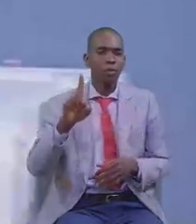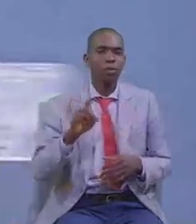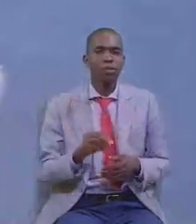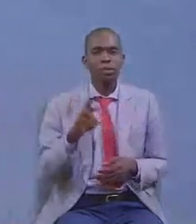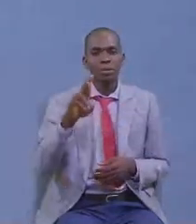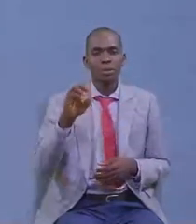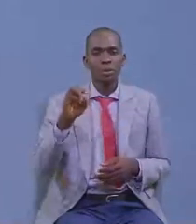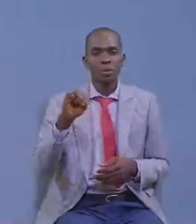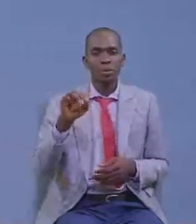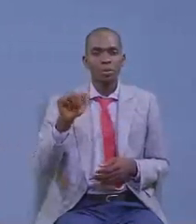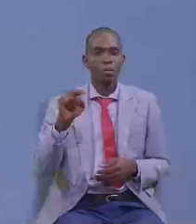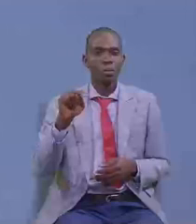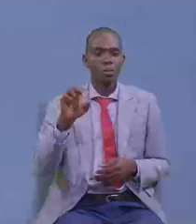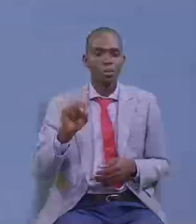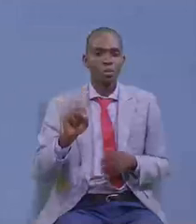Romains 12,